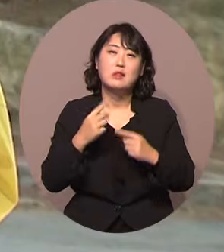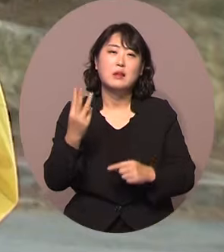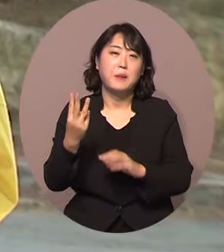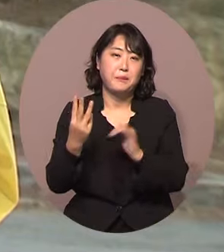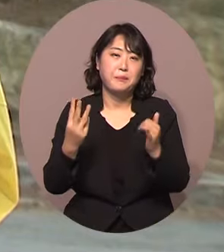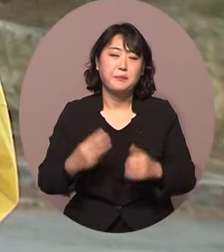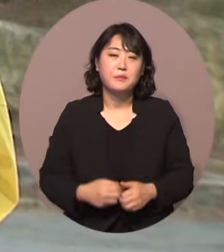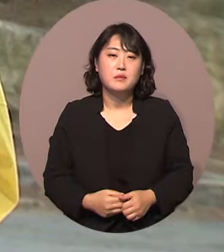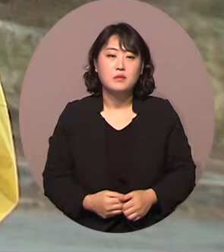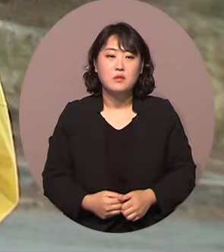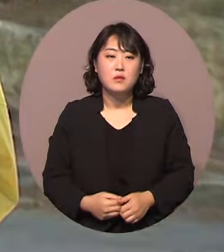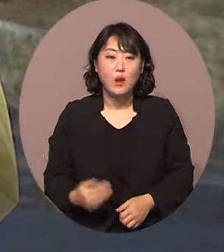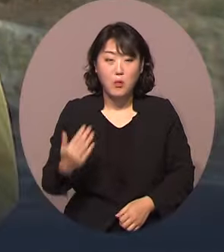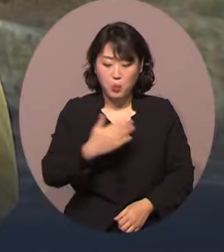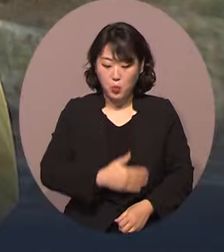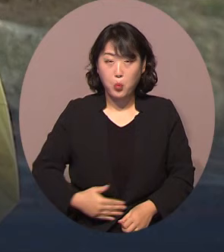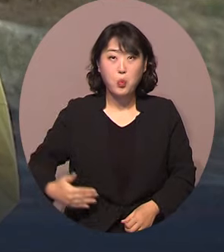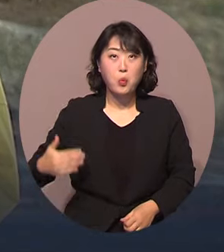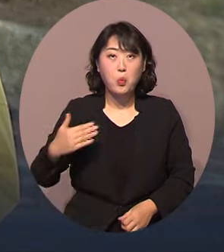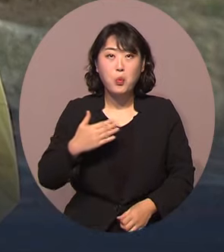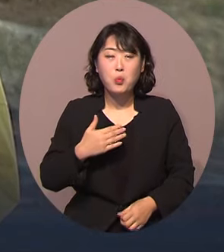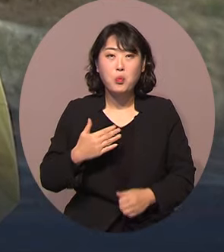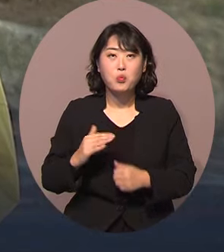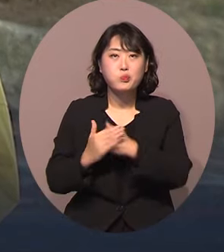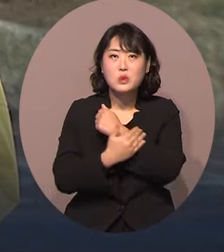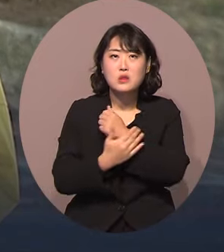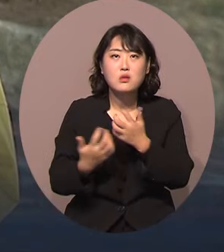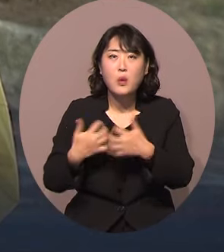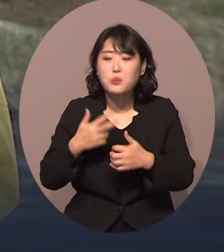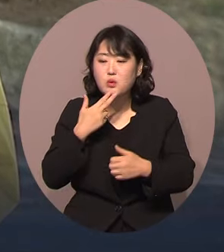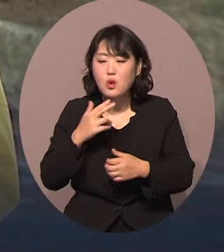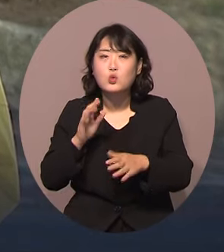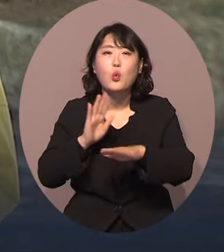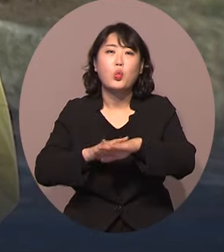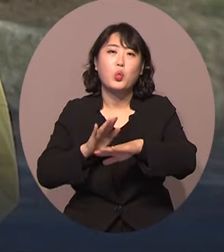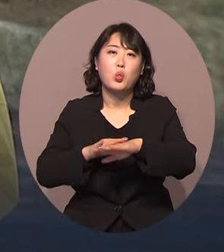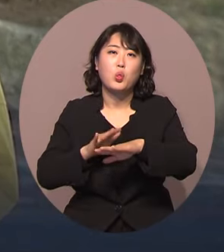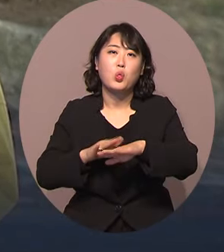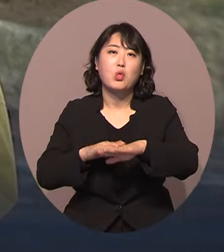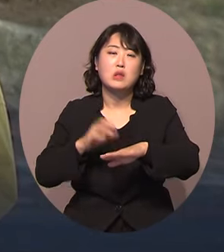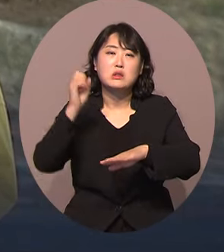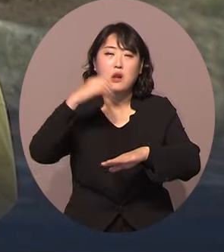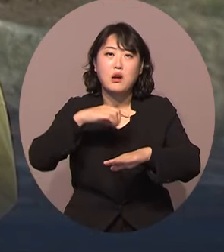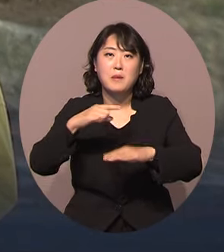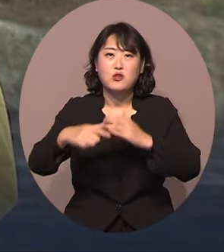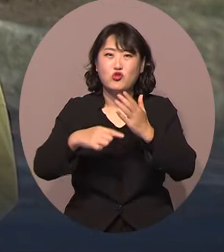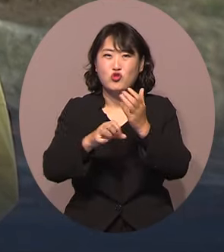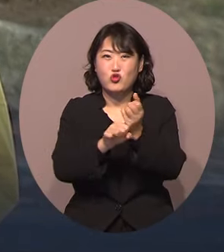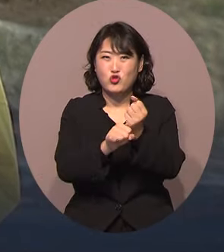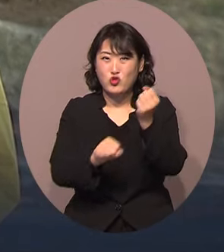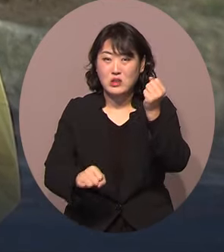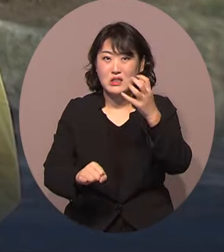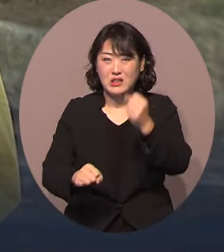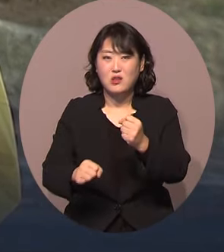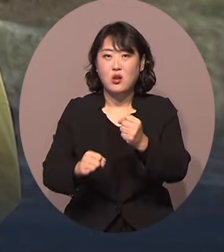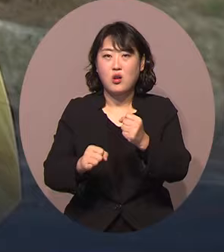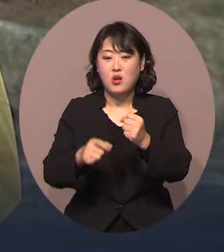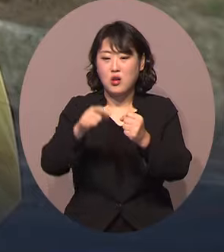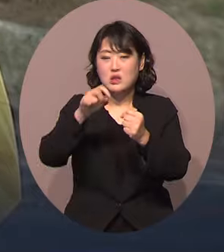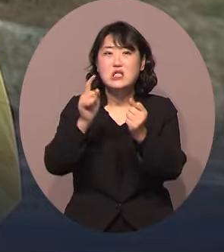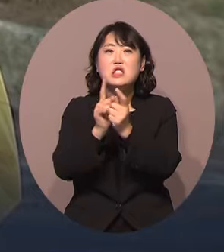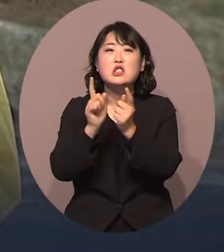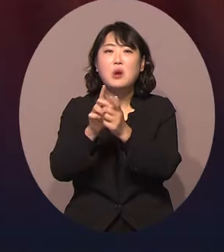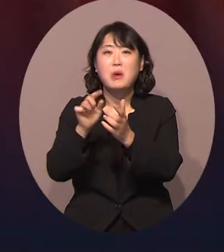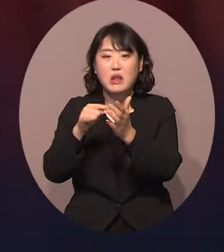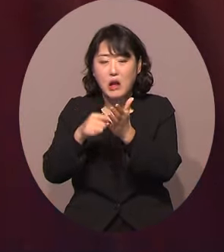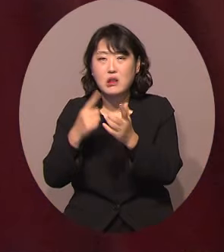몸에 착용하는게 없어서 저는 이제 맨손으로이 밧줄을 잡고 외벽을 타고